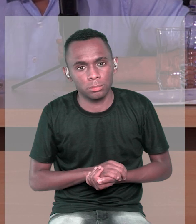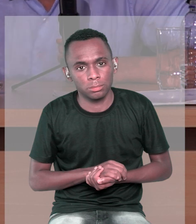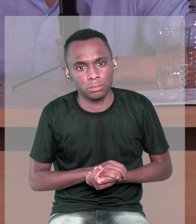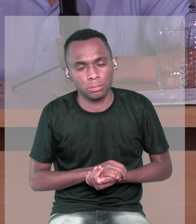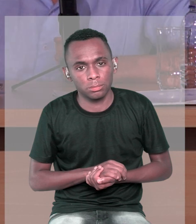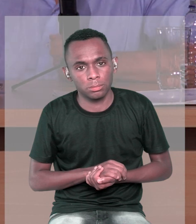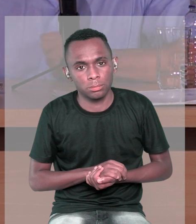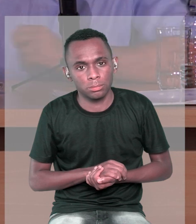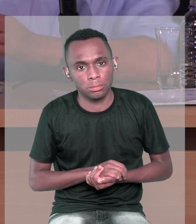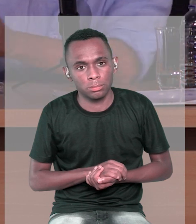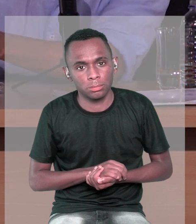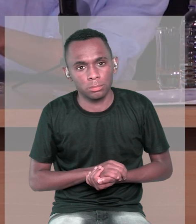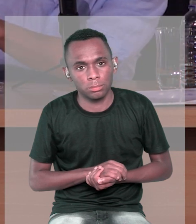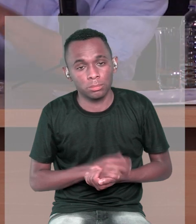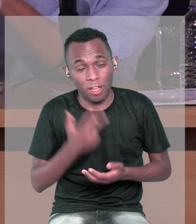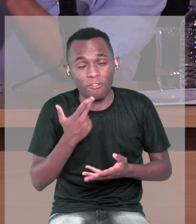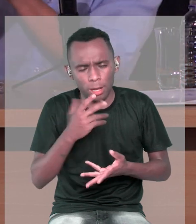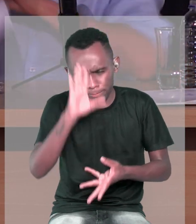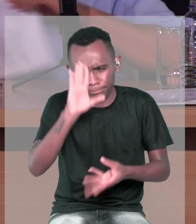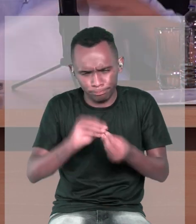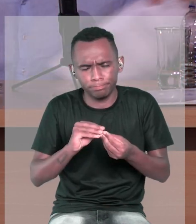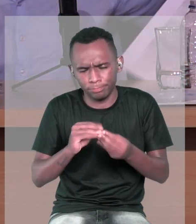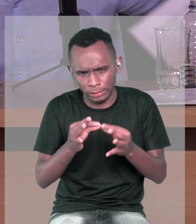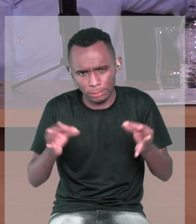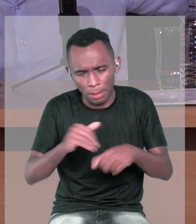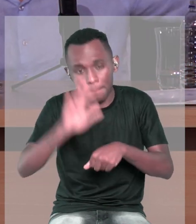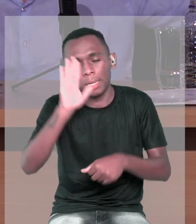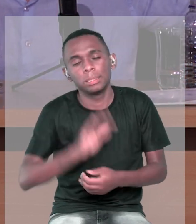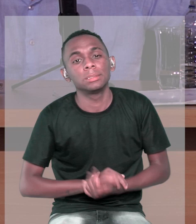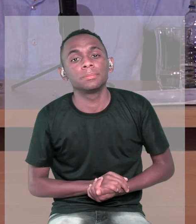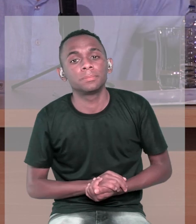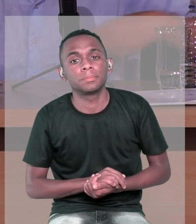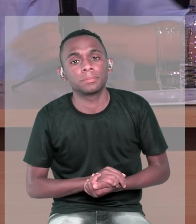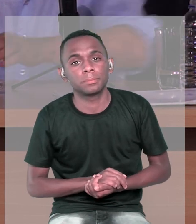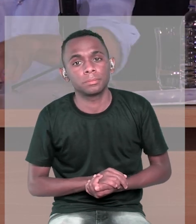synthétiquement. Tá, ele vai retomar mais sinteticamente. Ouais.